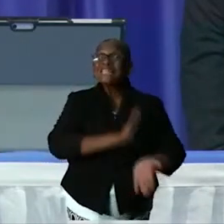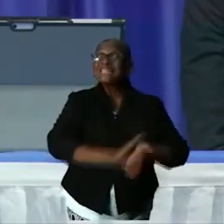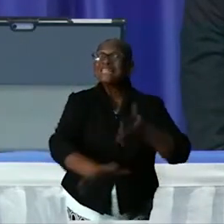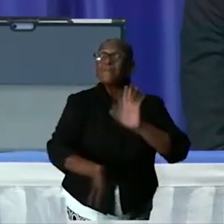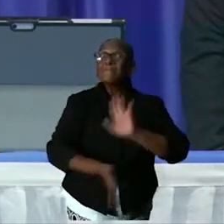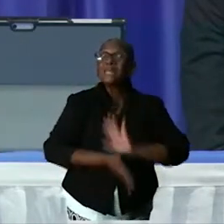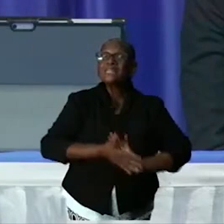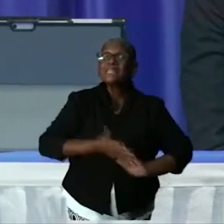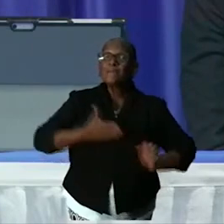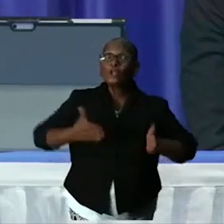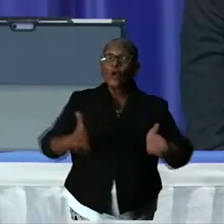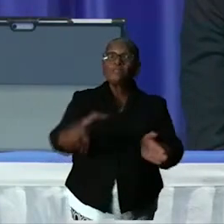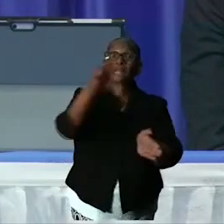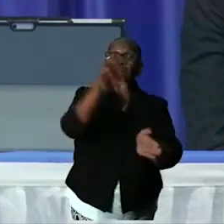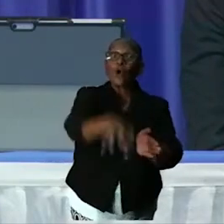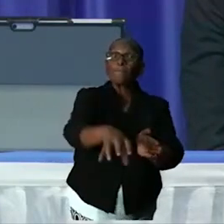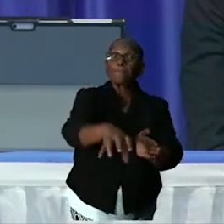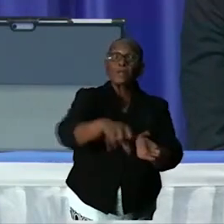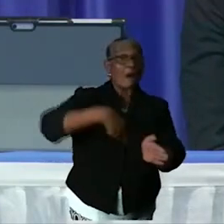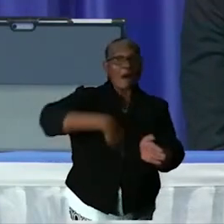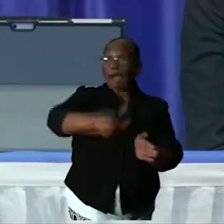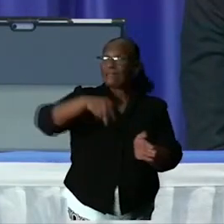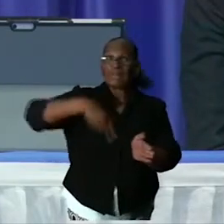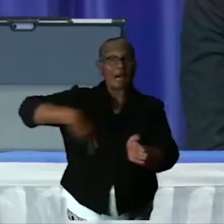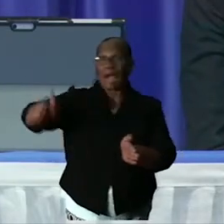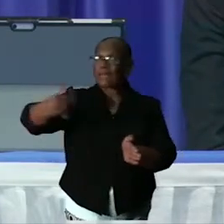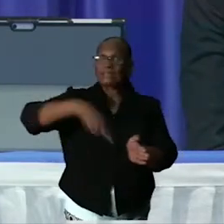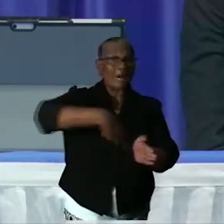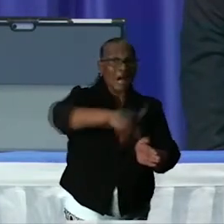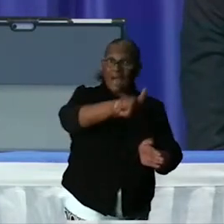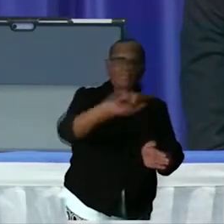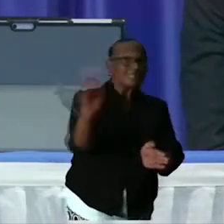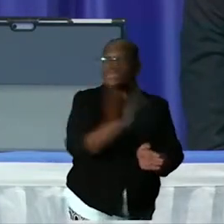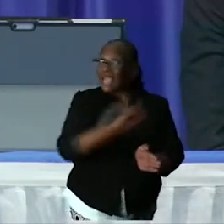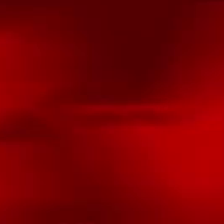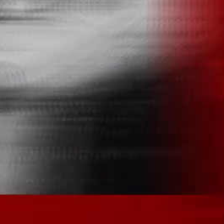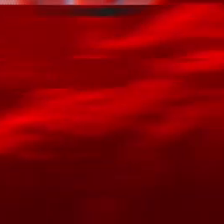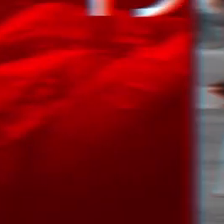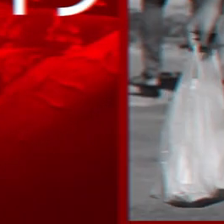weg begeven. Imtana oso.